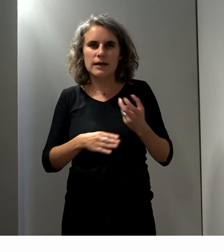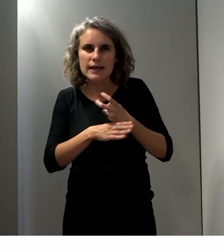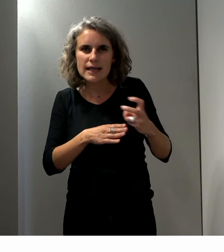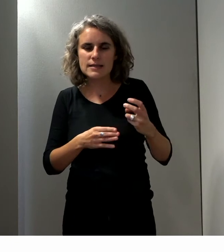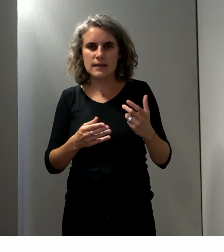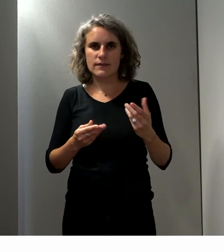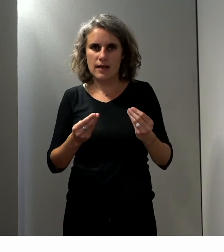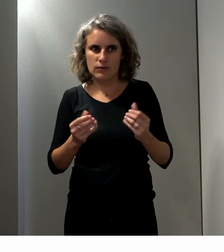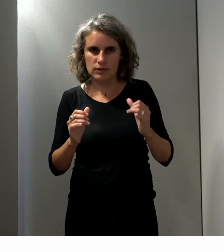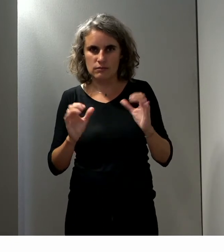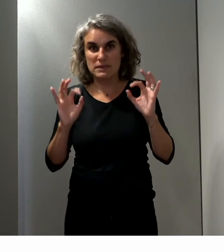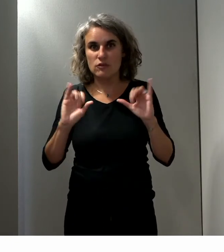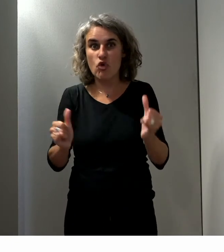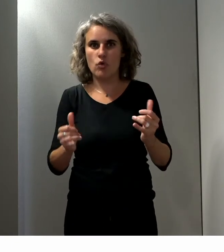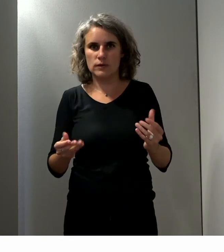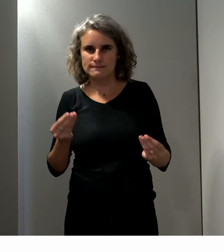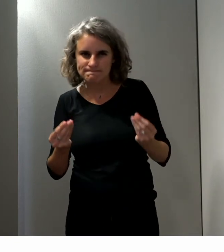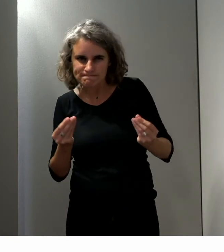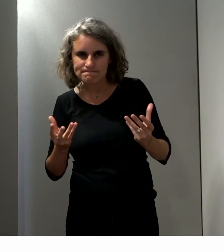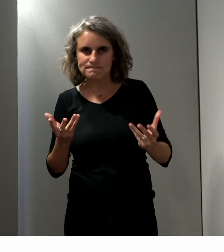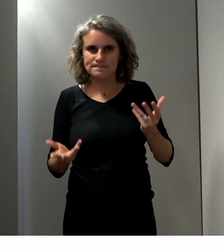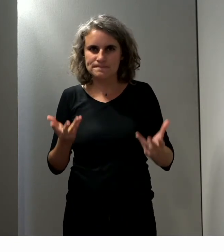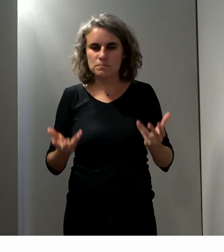vraiment une notion de jeu, même si effectivement